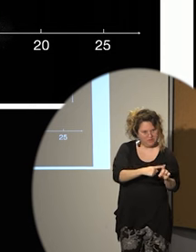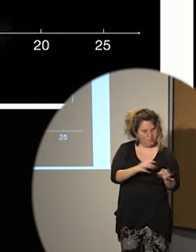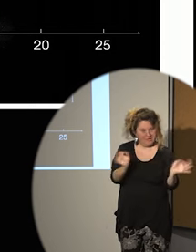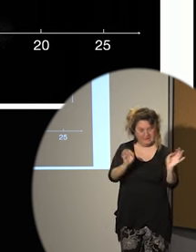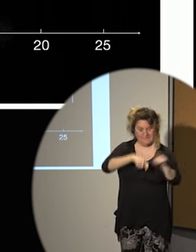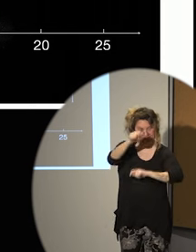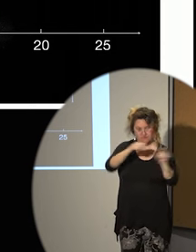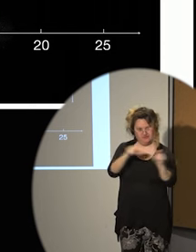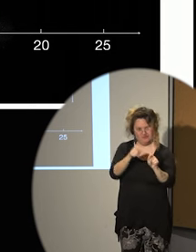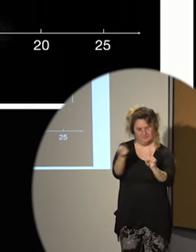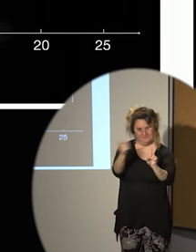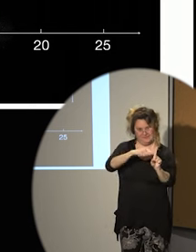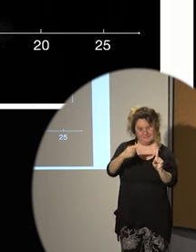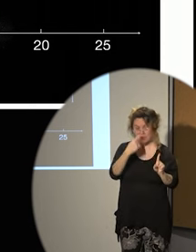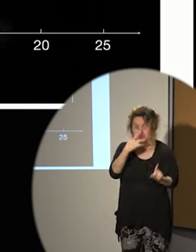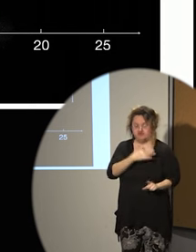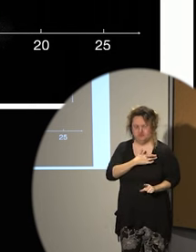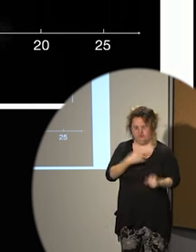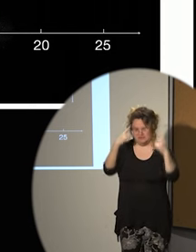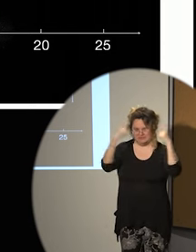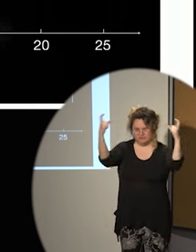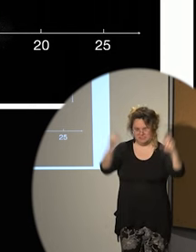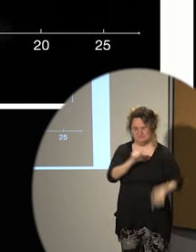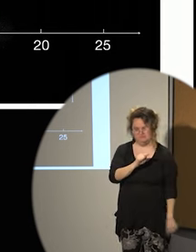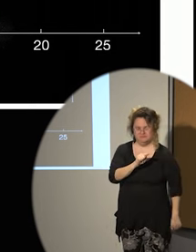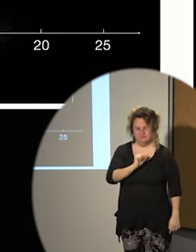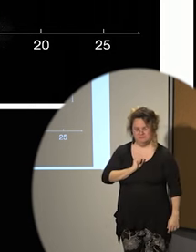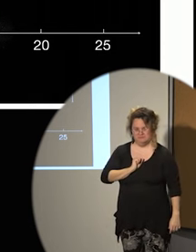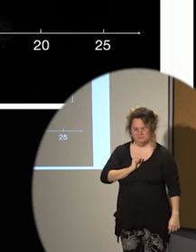qui s'éloigne de nous, une partie qui se rapproche de nous.